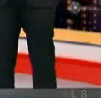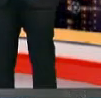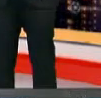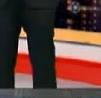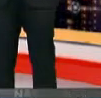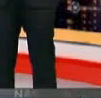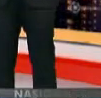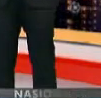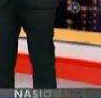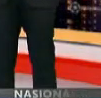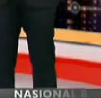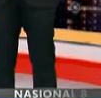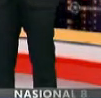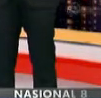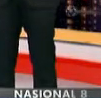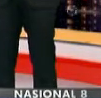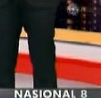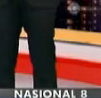dalam Nasional 8.